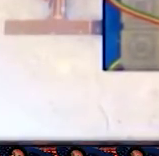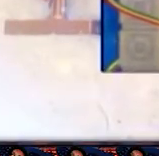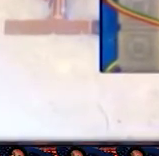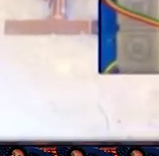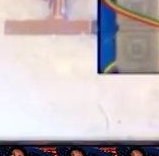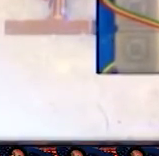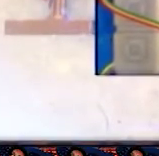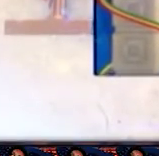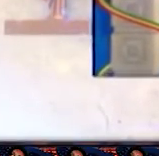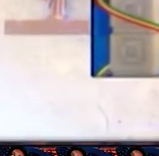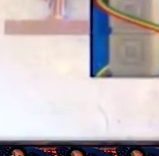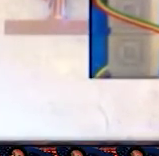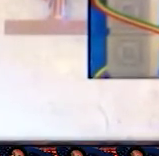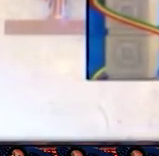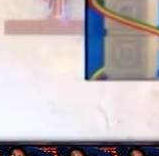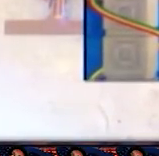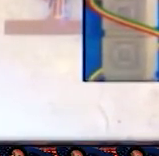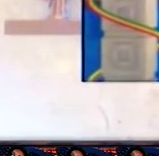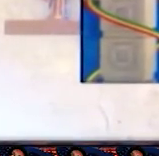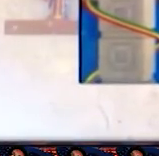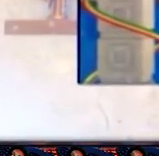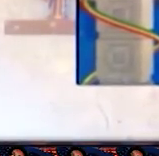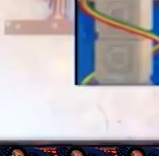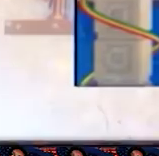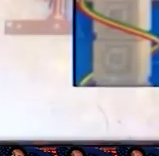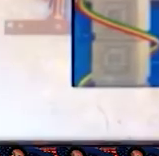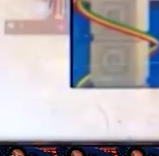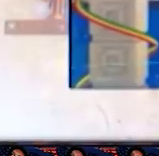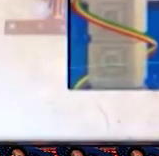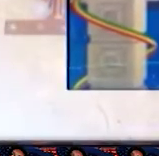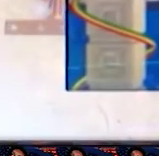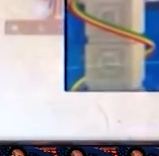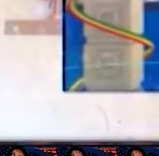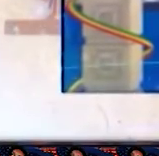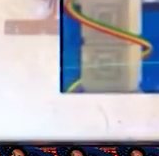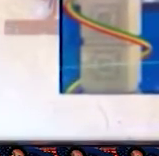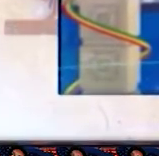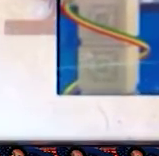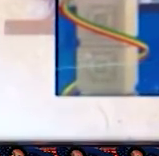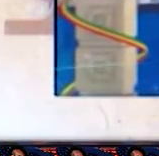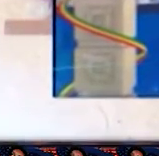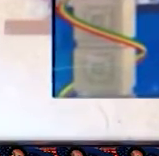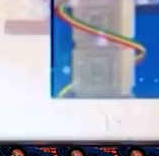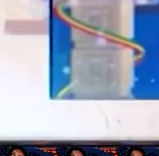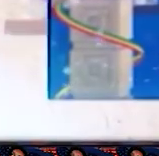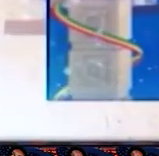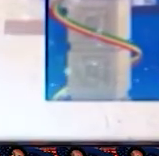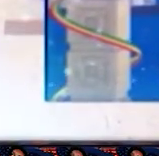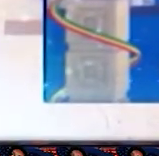ክርስቶስ በዕለተ ዓርብ የተቀበለውን መከራ ሙሉ በሙሉ መማር ማወቅ፣ ይህ የሰው